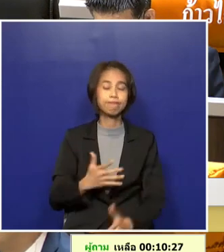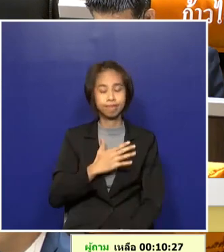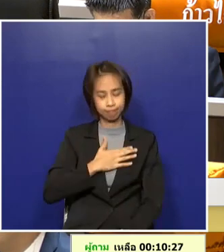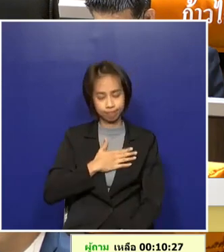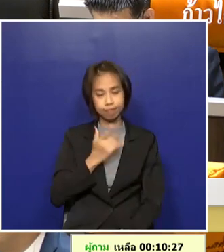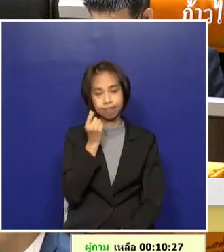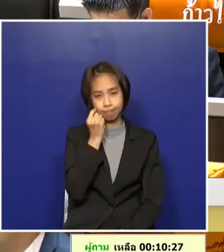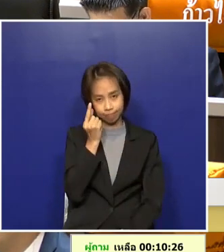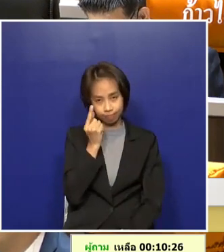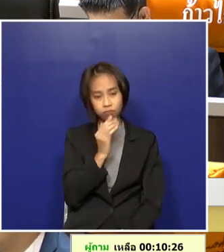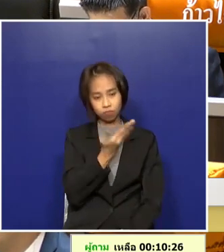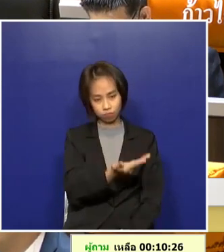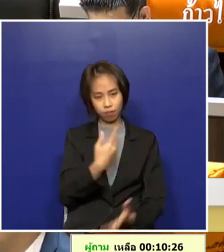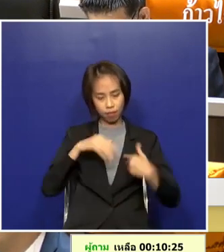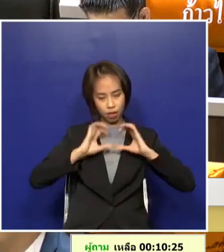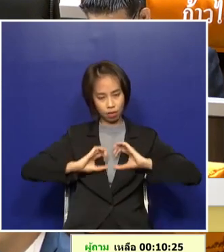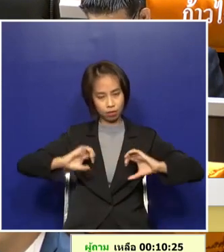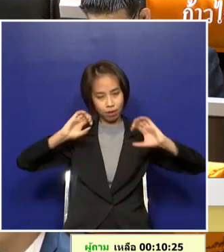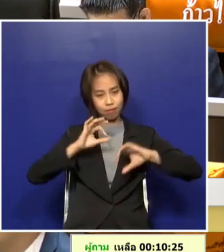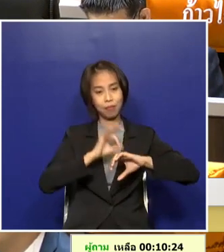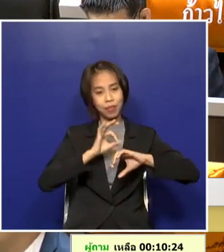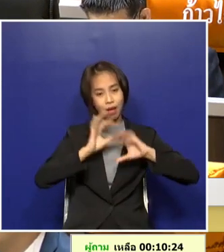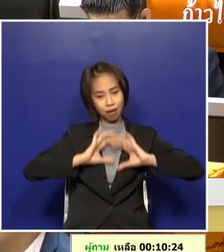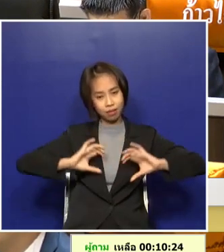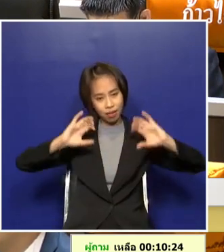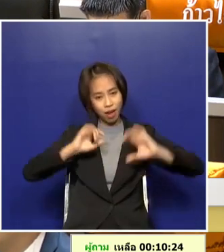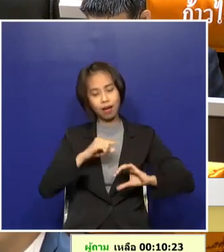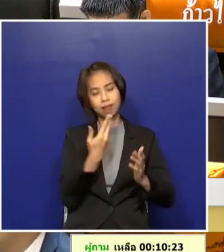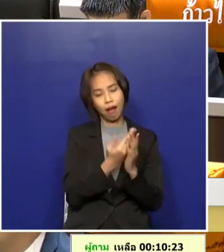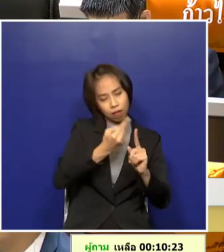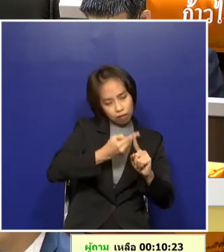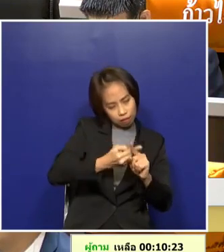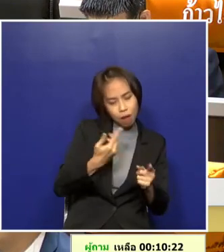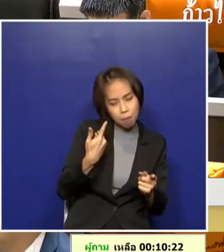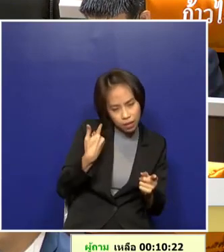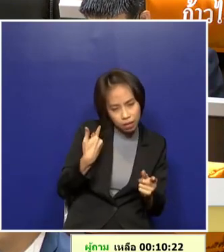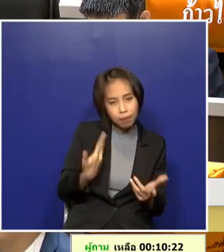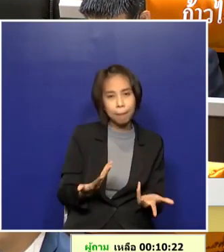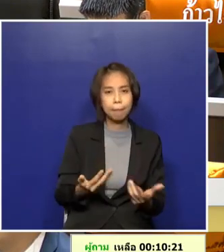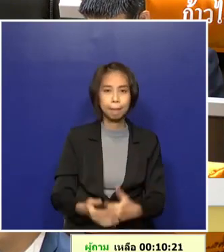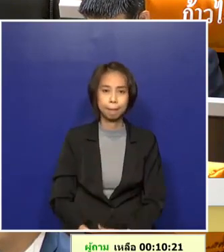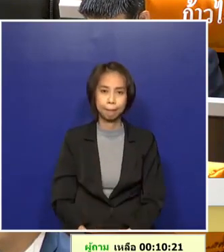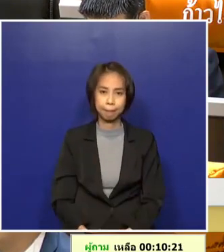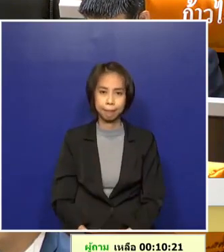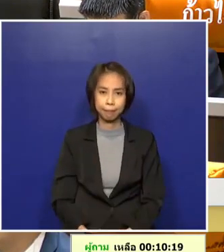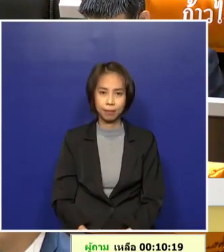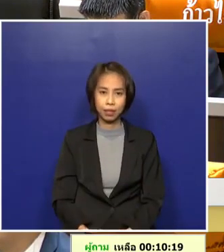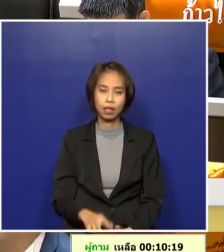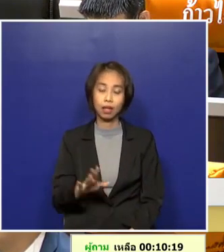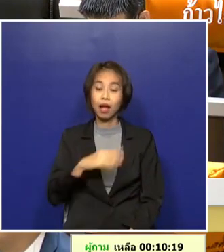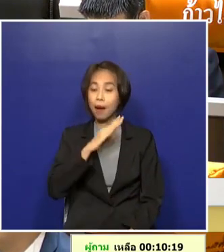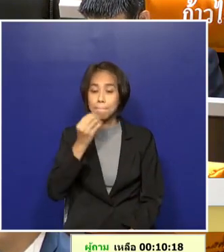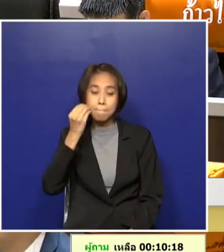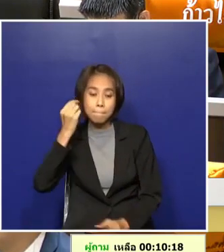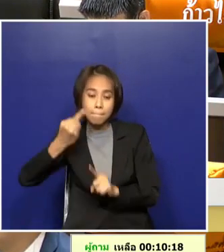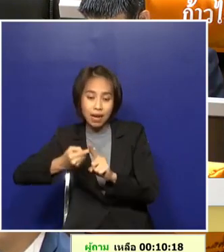เนี่ยเป็นข้าราชการมาเนี่ยก็อาจจะอยู่บ้านหลวงมีเงินเดือนนะครับไม่เคยต้องไปจ่ายค่าเช่าบ้านเหมือนประช